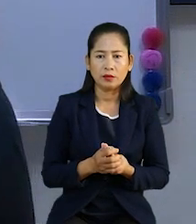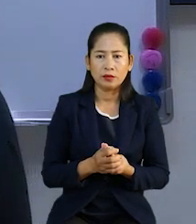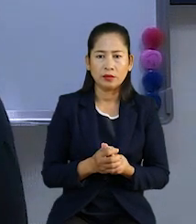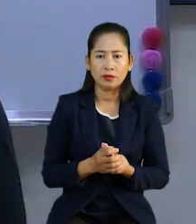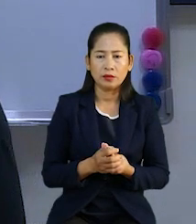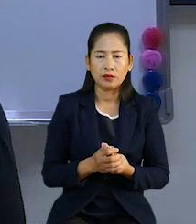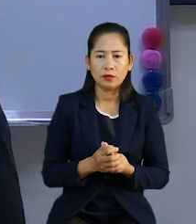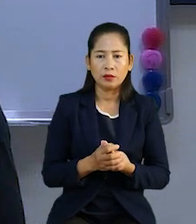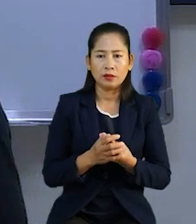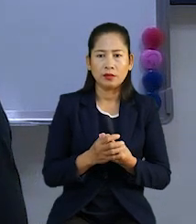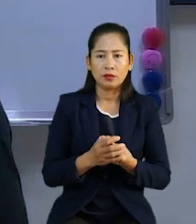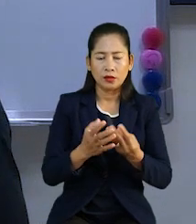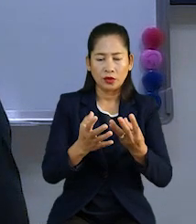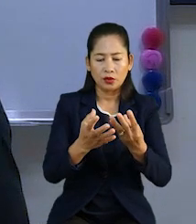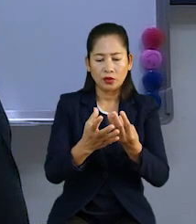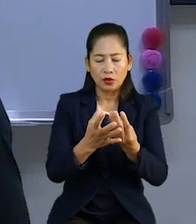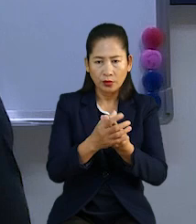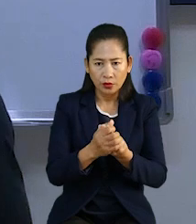à ra